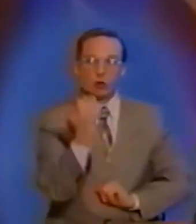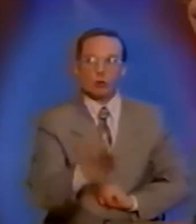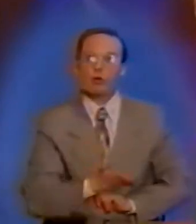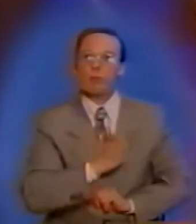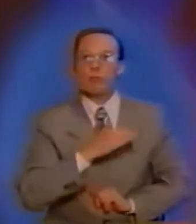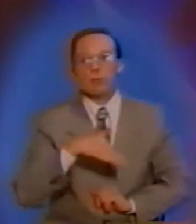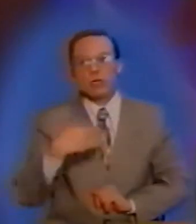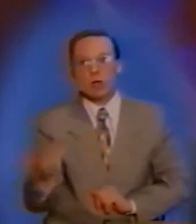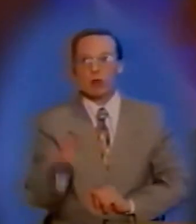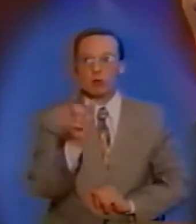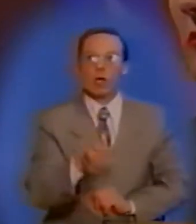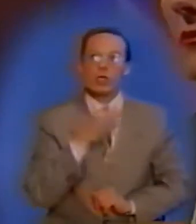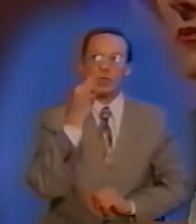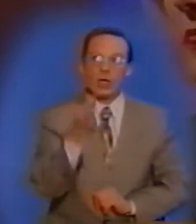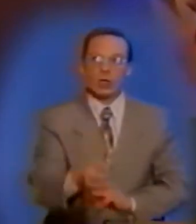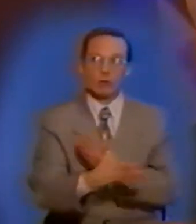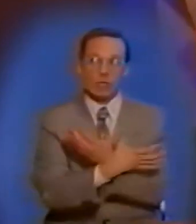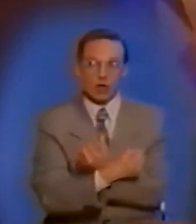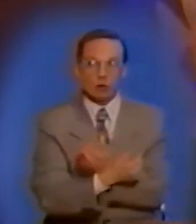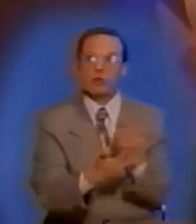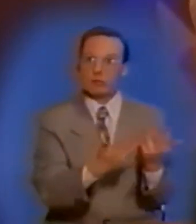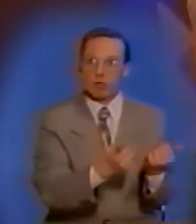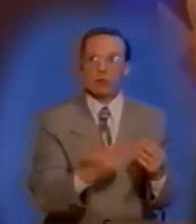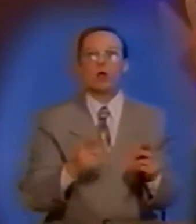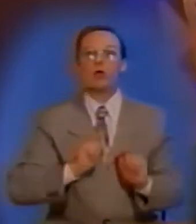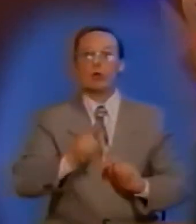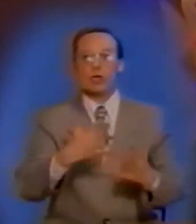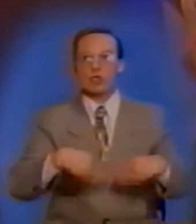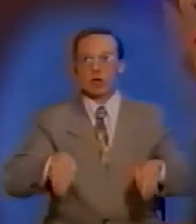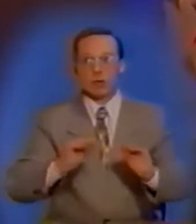pakraipos žmonių, tarkim, gėjų. Taip. Kuria šeimas?